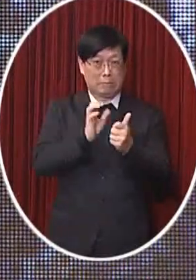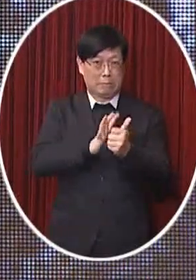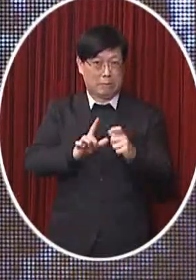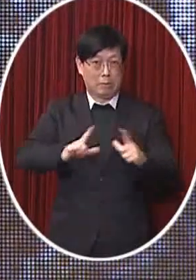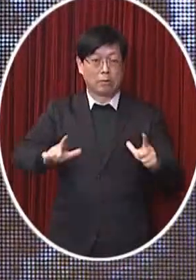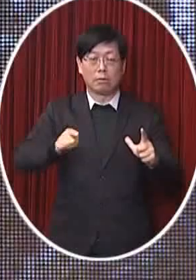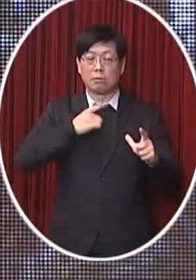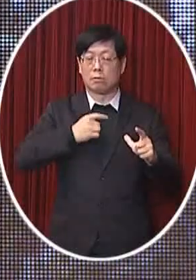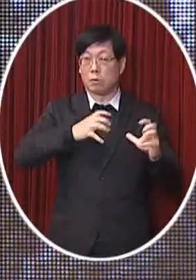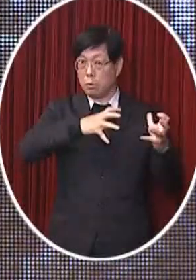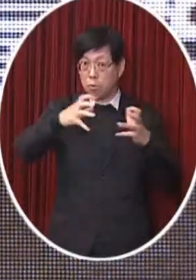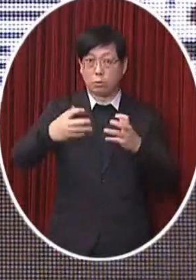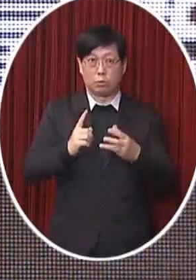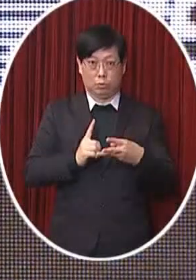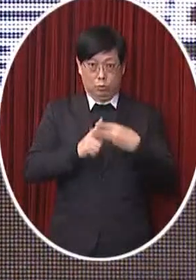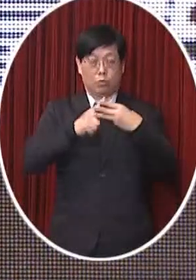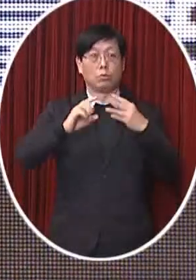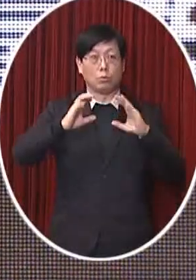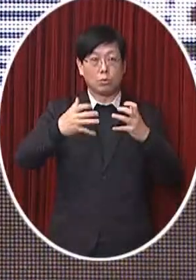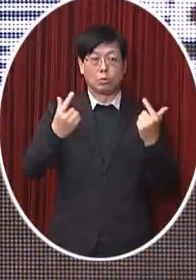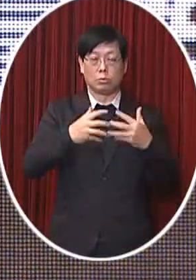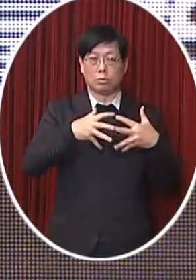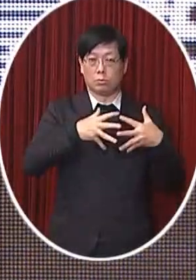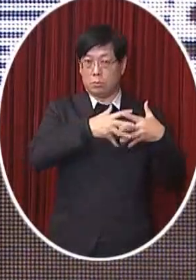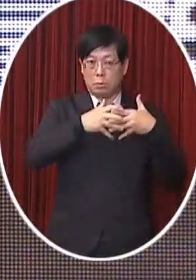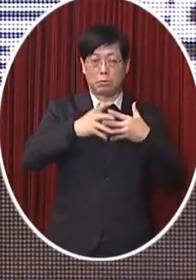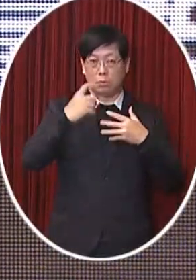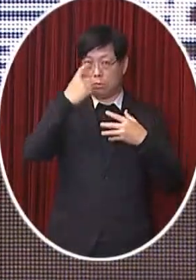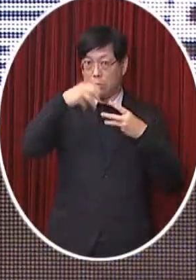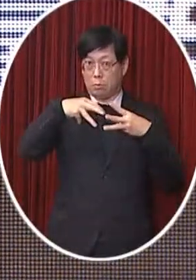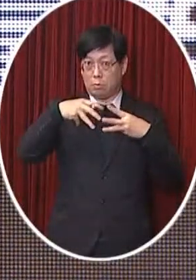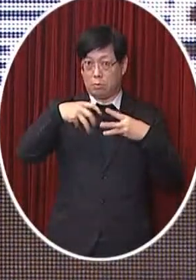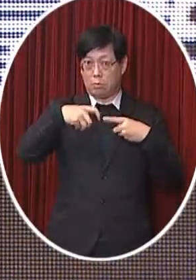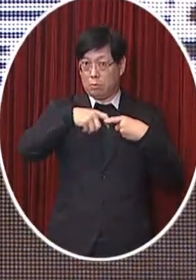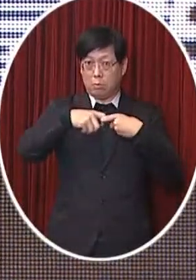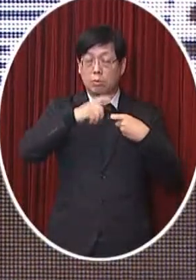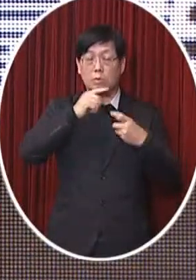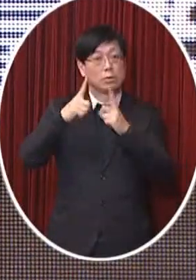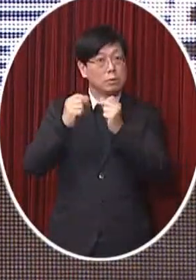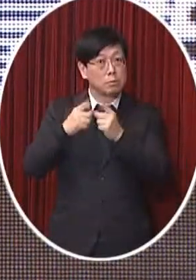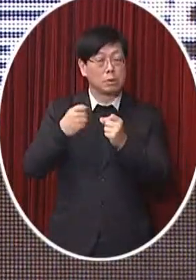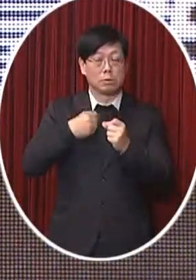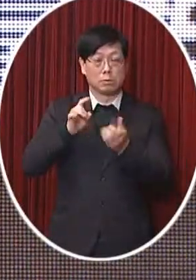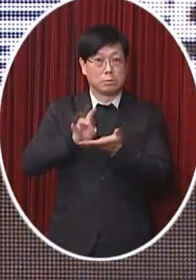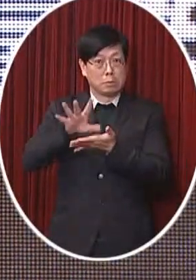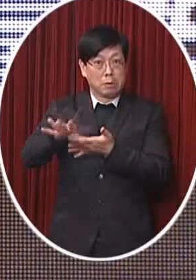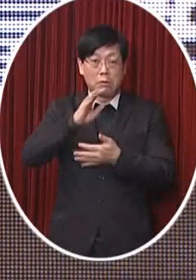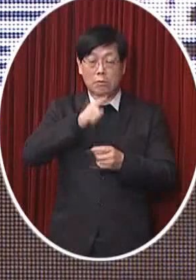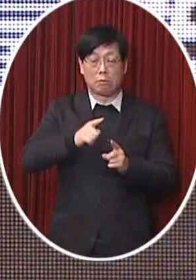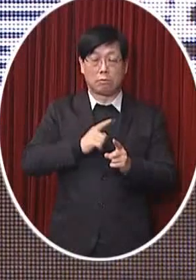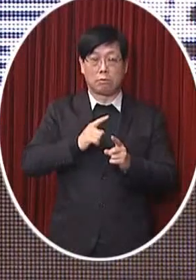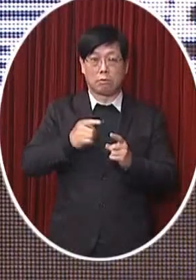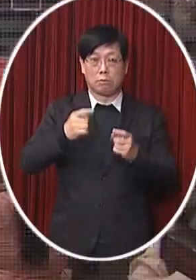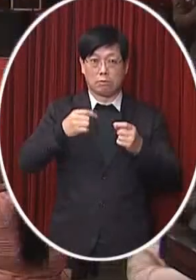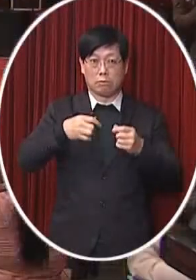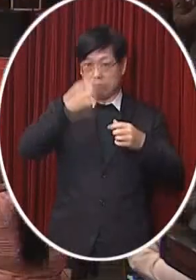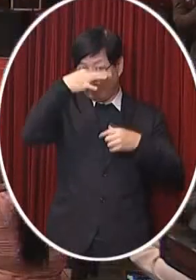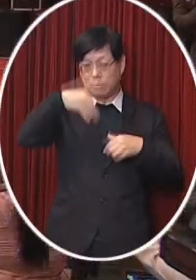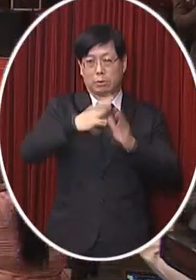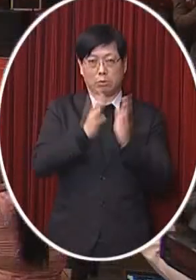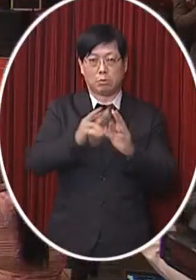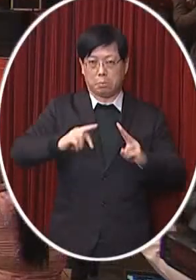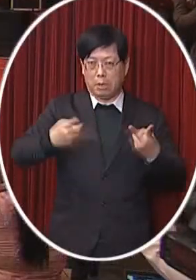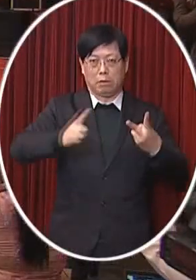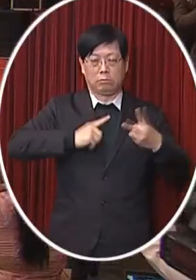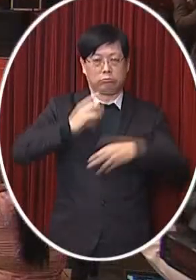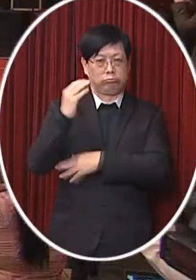域间的主要的国家，像是美国、欧盟、日本、澳洲、菲律宾等国家，无不纷纷的调整